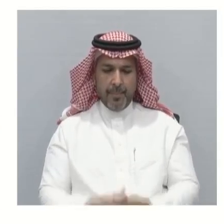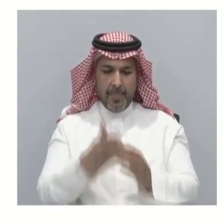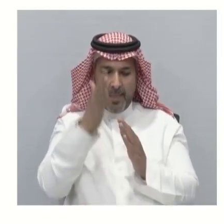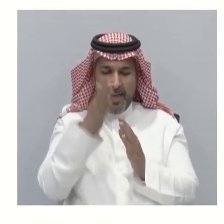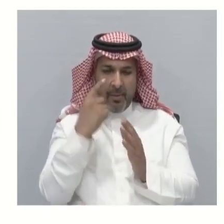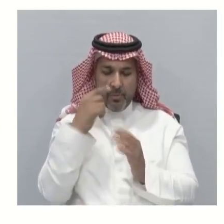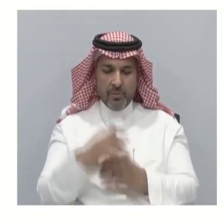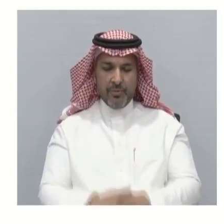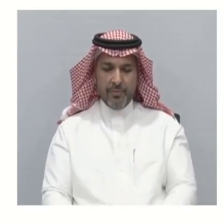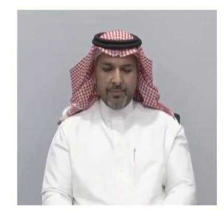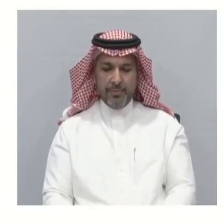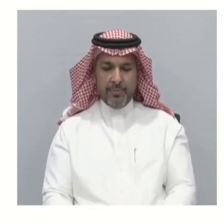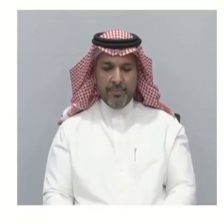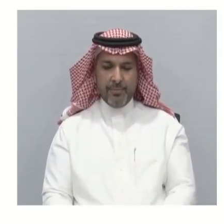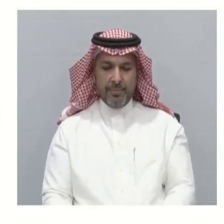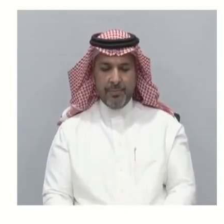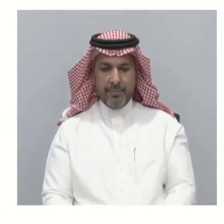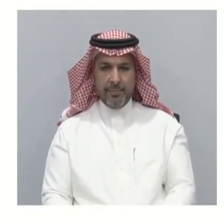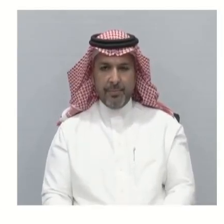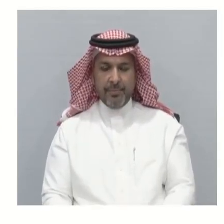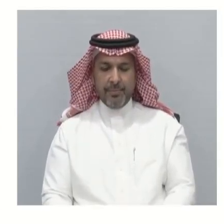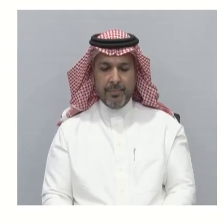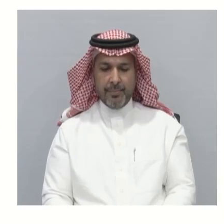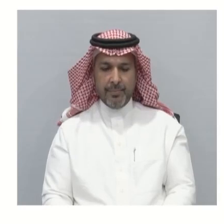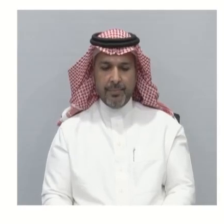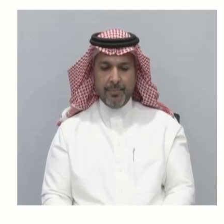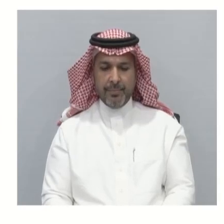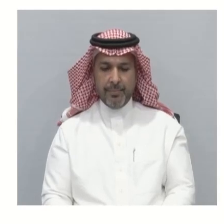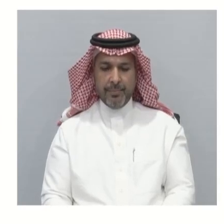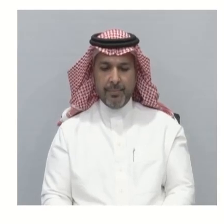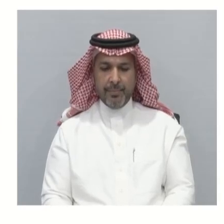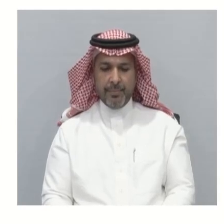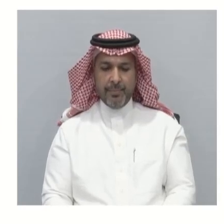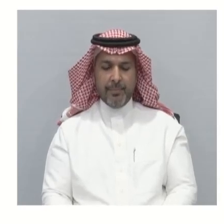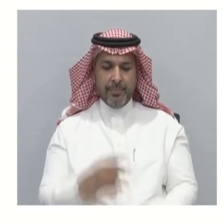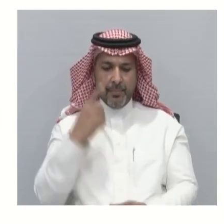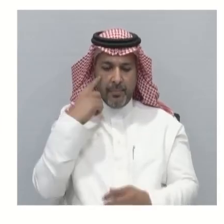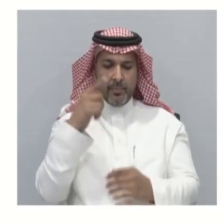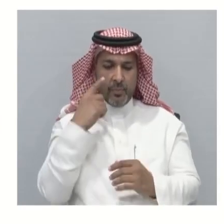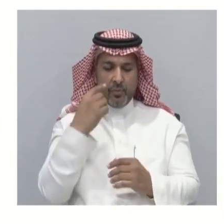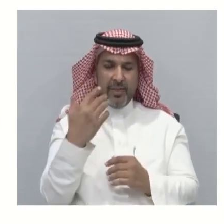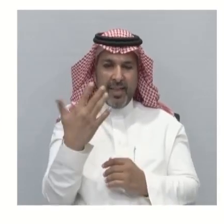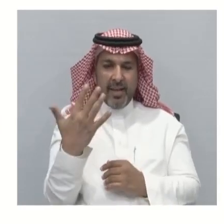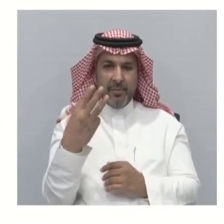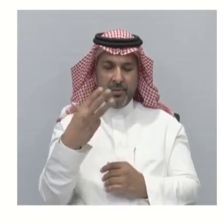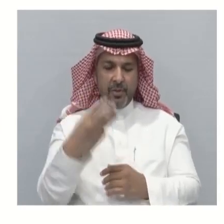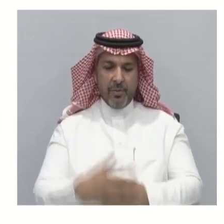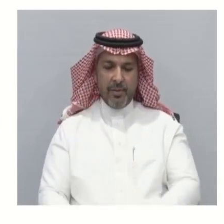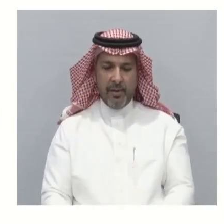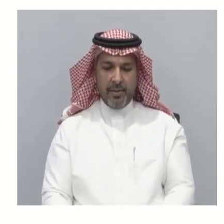تعالوا نشوف الام بي هنا هذه هي الام بي الام بي تقابل زاويه قدرها 35 والار